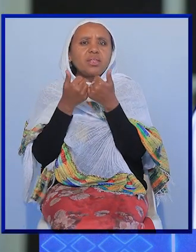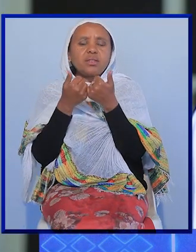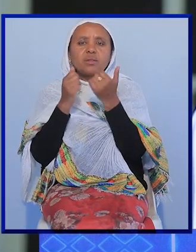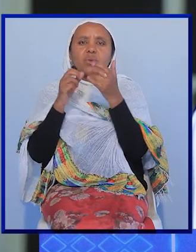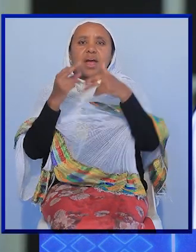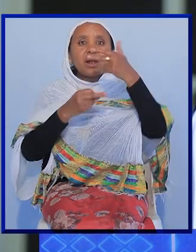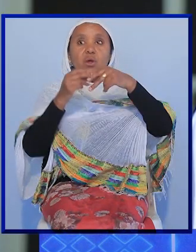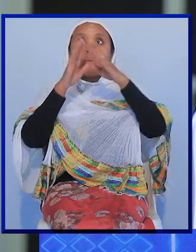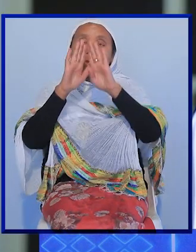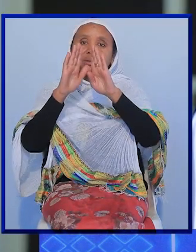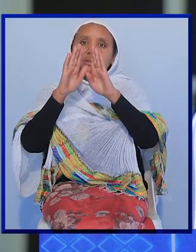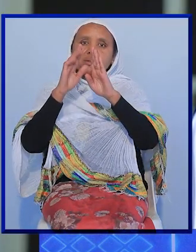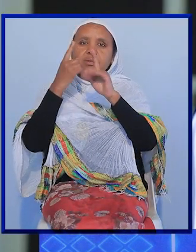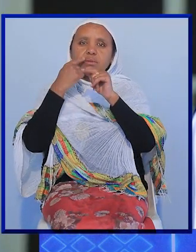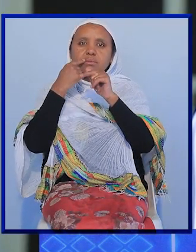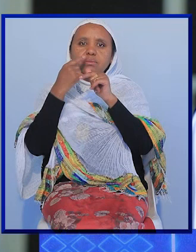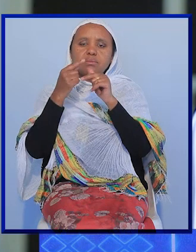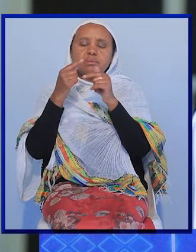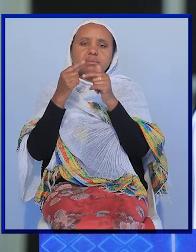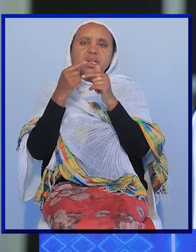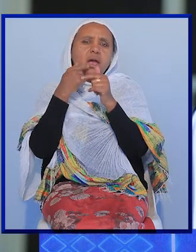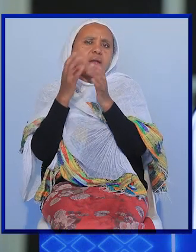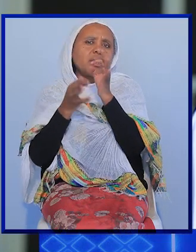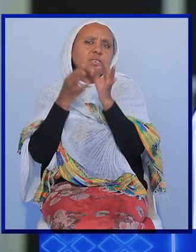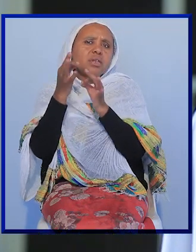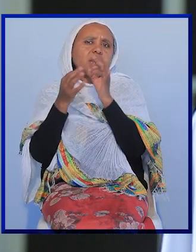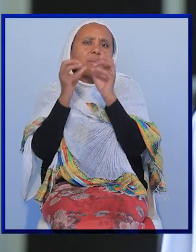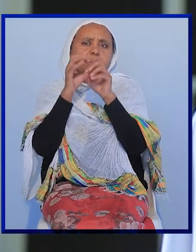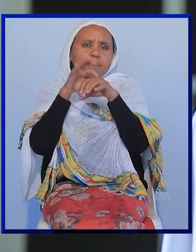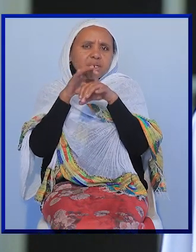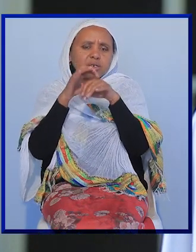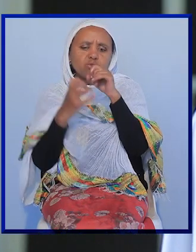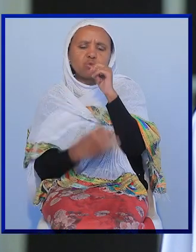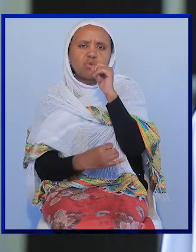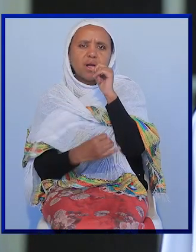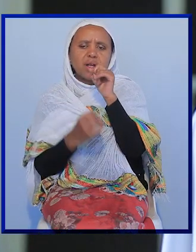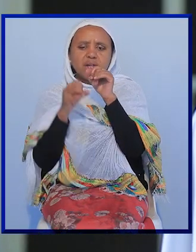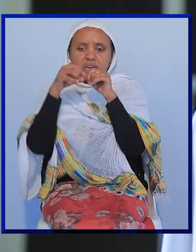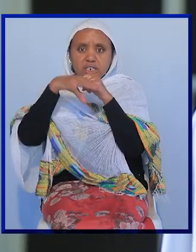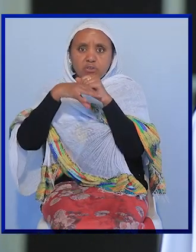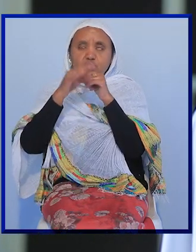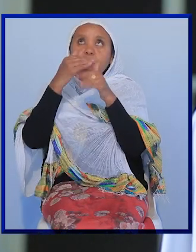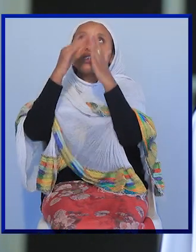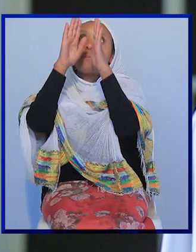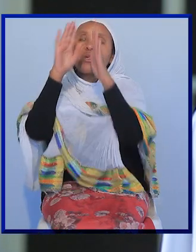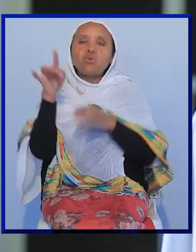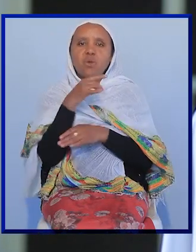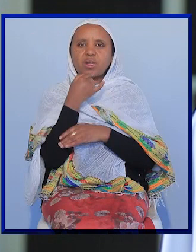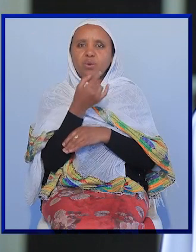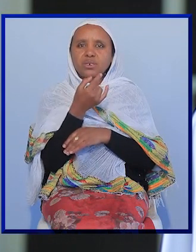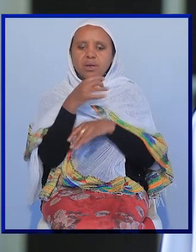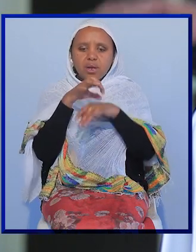ወታፈሪ ለን አስካለ በረከት ሲሳየሙ ለቅዱሳን እያለ ገለጻል። በምድር ስሮቿ ቅርንጫፎቿ በሰማይ የሆኑ አላት። በእውነት